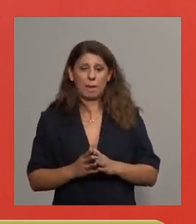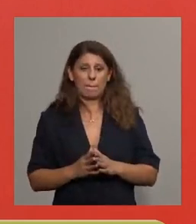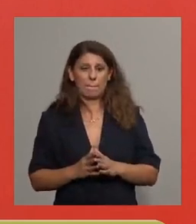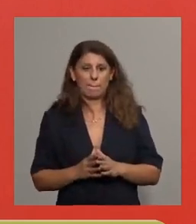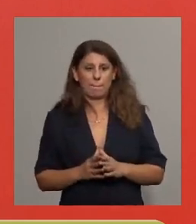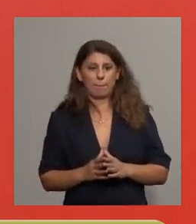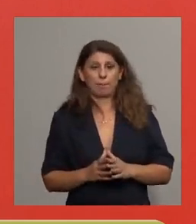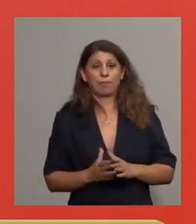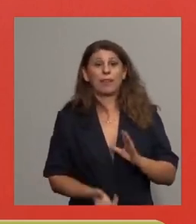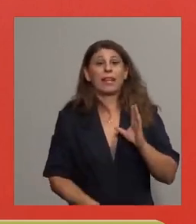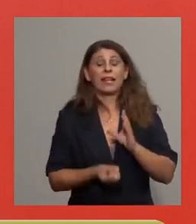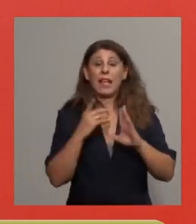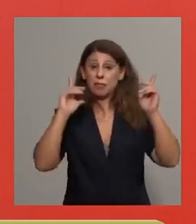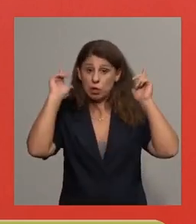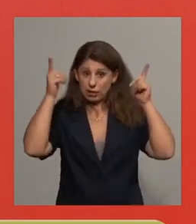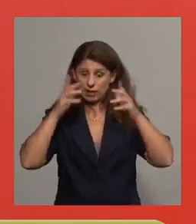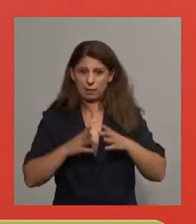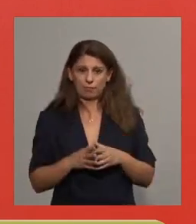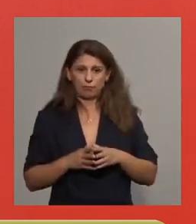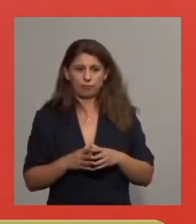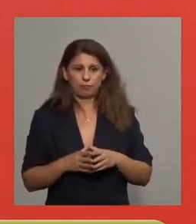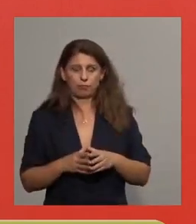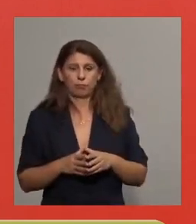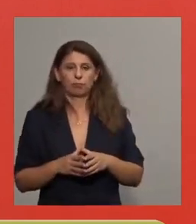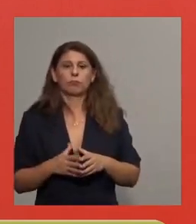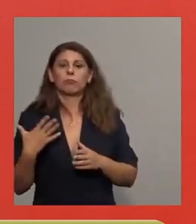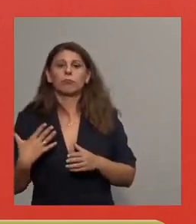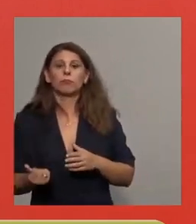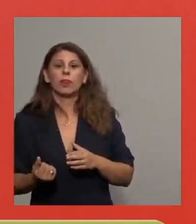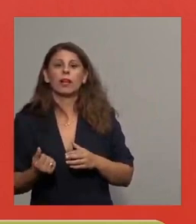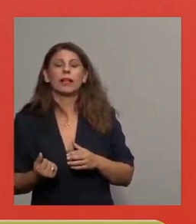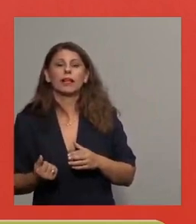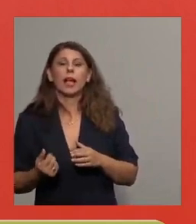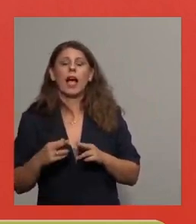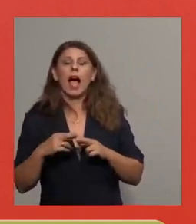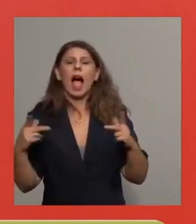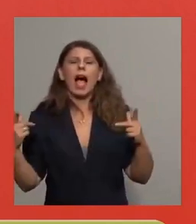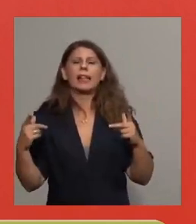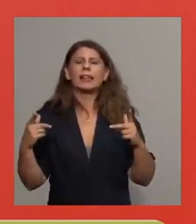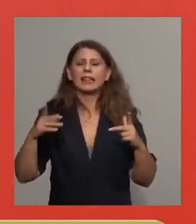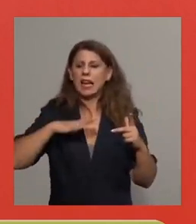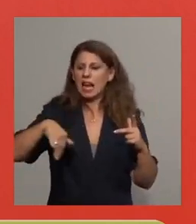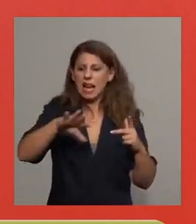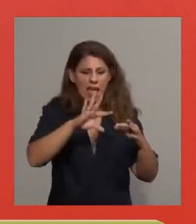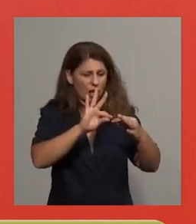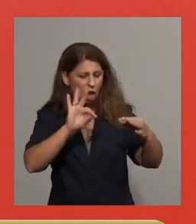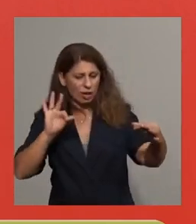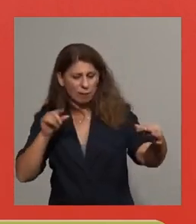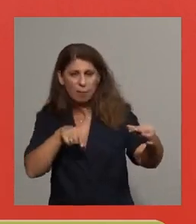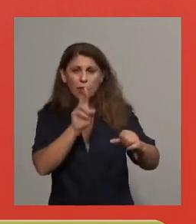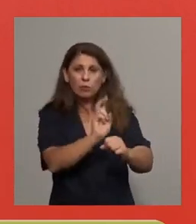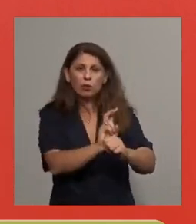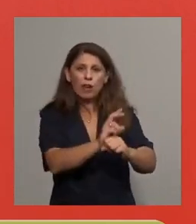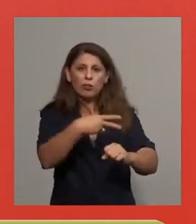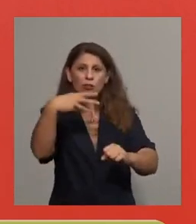πως η Νέα Δημοκρατία έπιασε το αντιλαϊκό μνήμα από εκεί που το άφησε ο ΣΥΡΙΖΑ και το